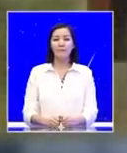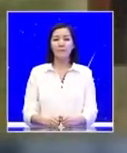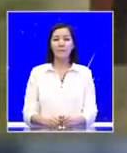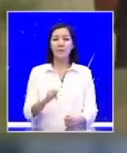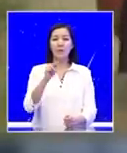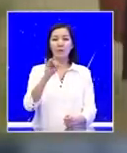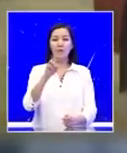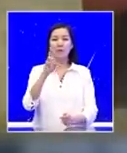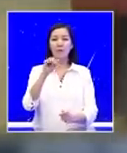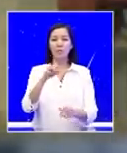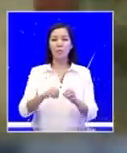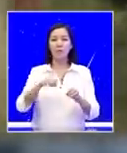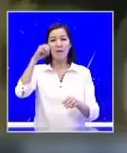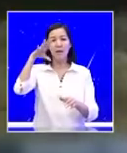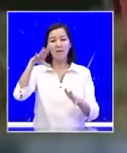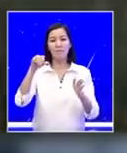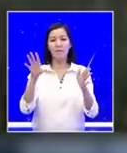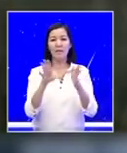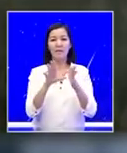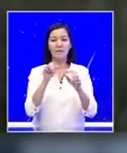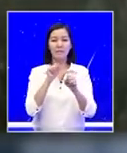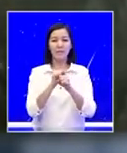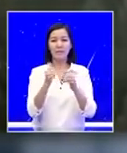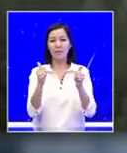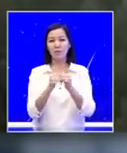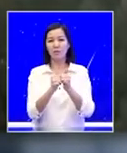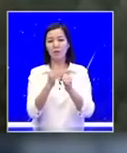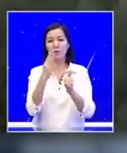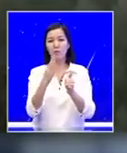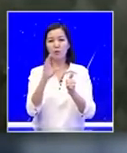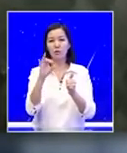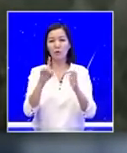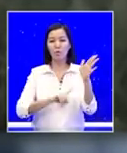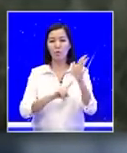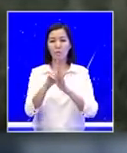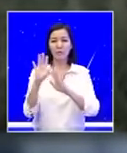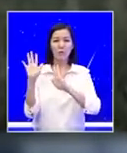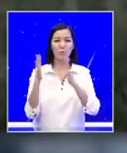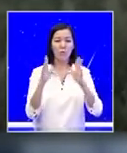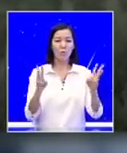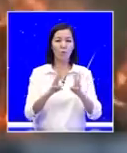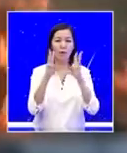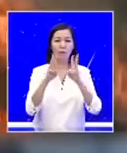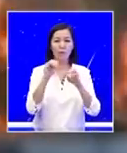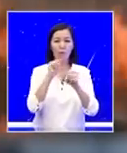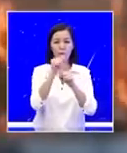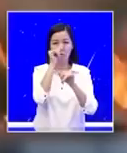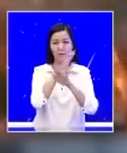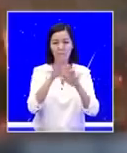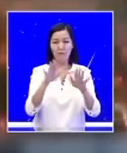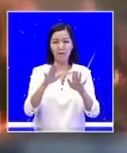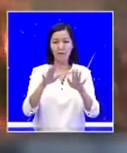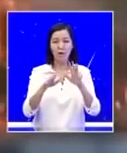Чернобыль атом электр станциясы маңында 4-ші сәуірде басталған орман өрті әлі ауыстықталмай жатыр. Қызыл жалынды өшіруге